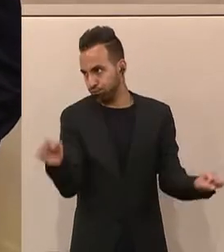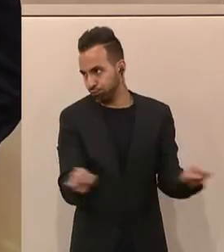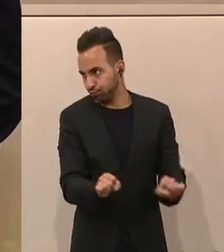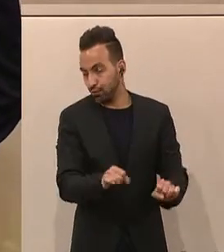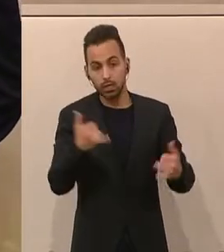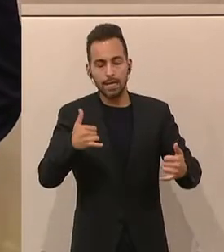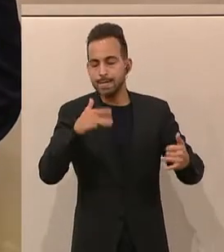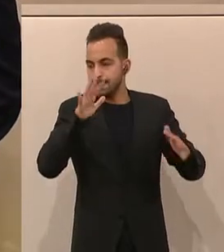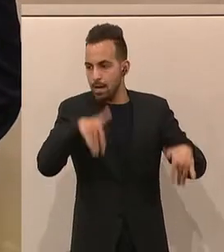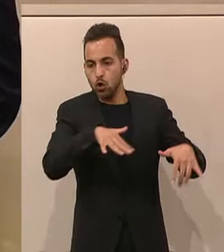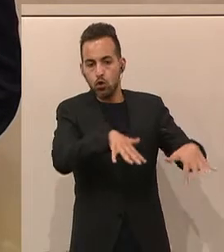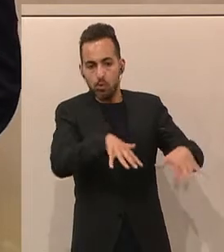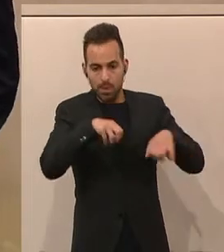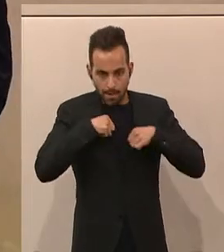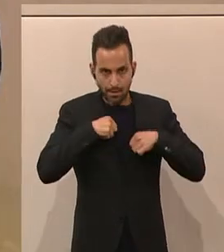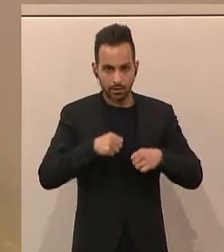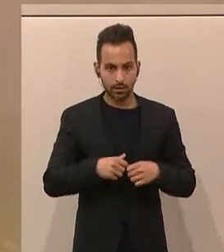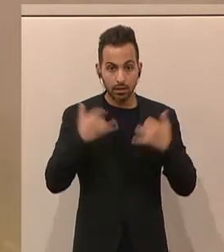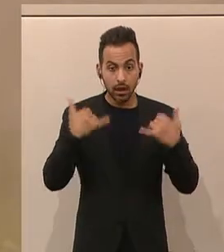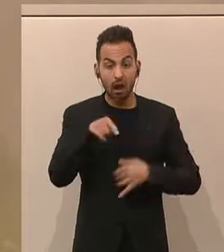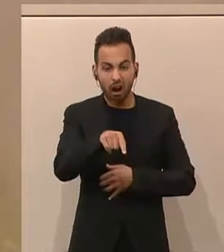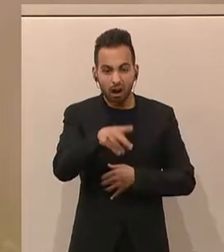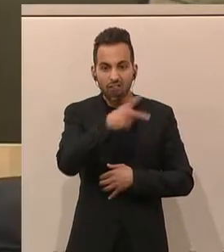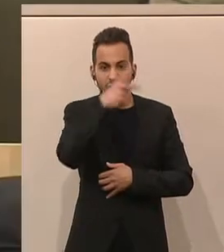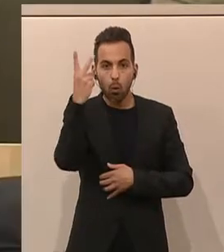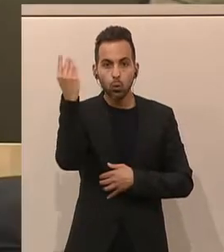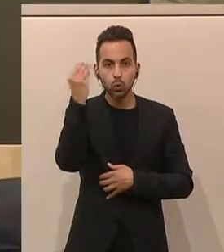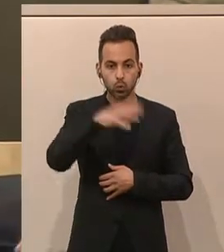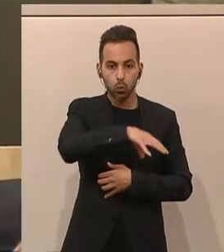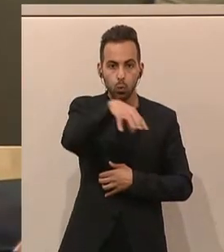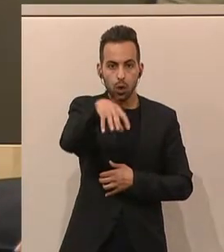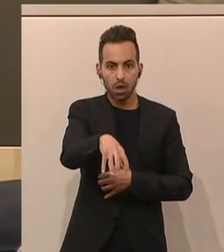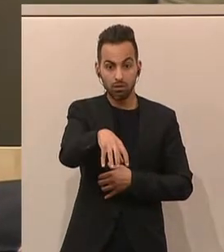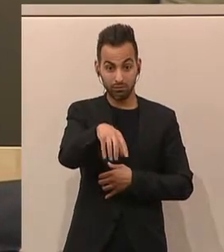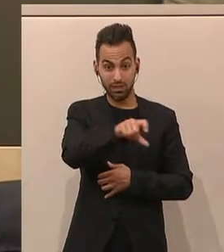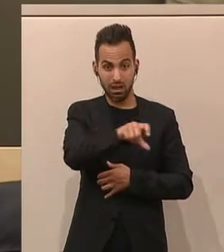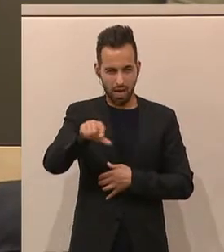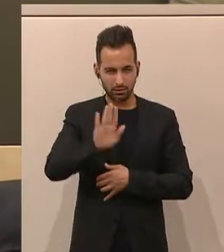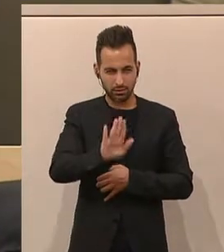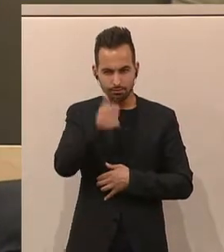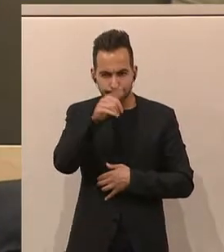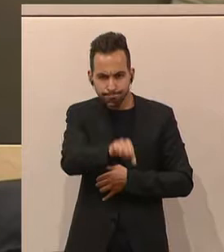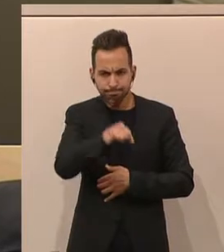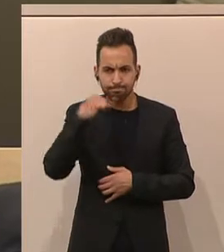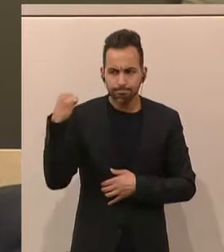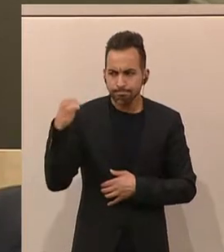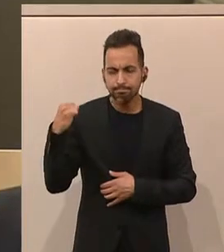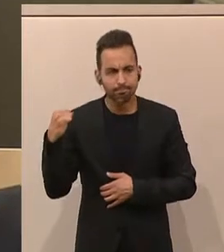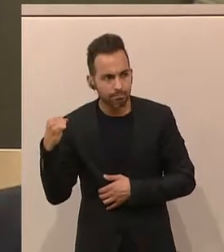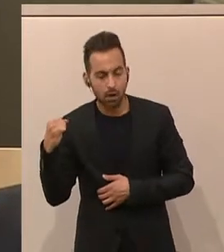Und eine Volksschule mit einer Volksschulklasse, die mit